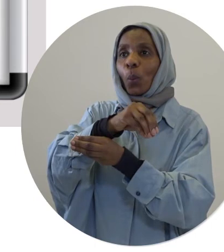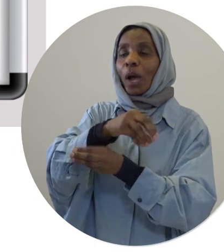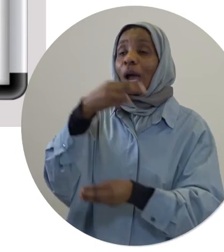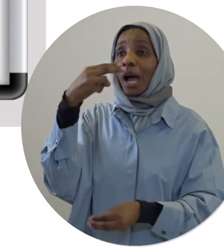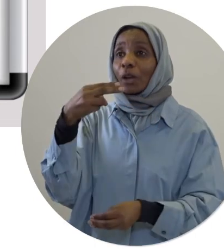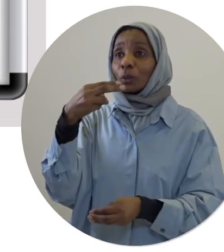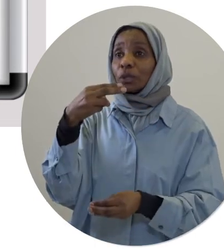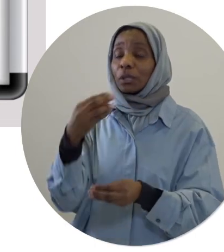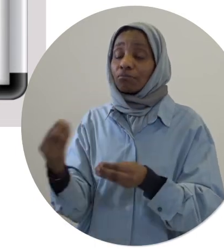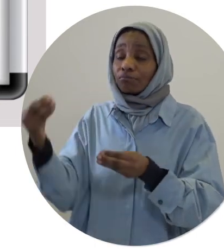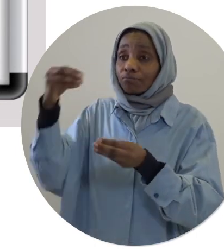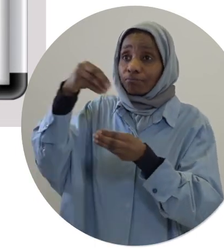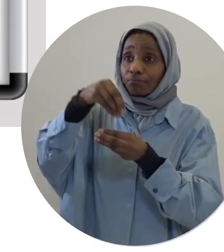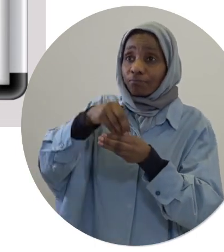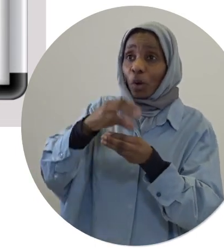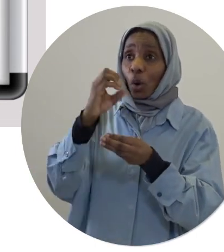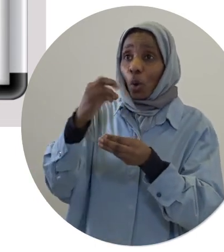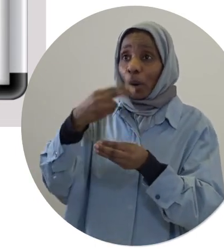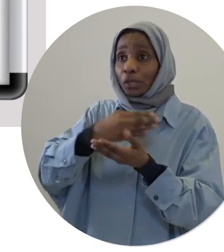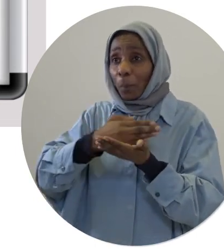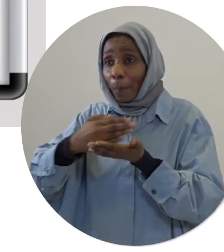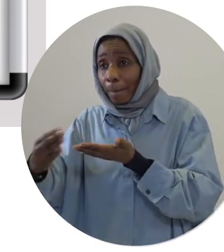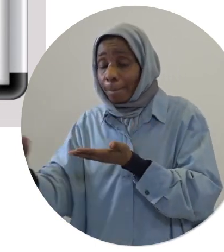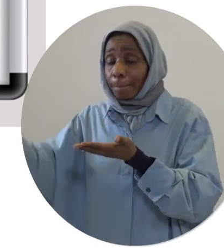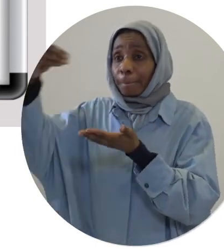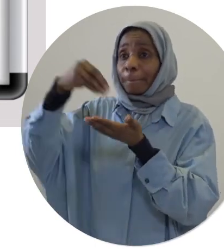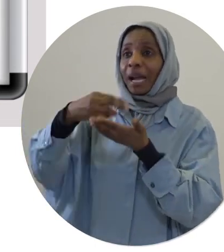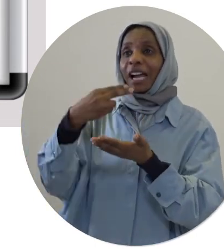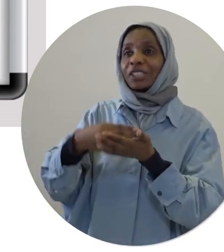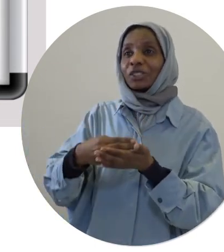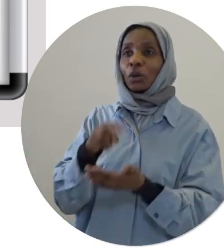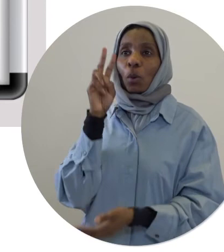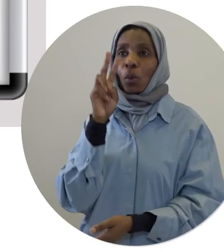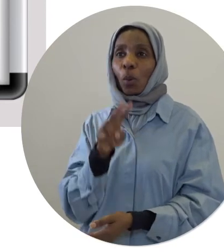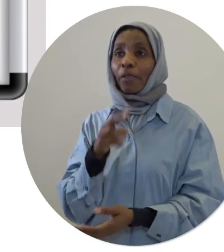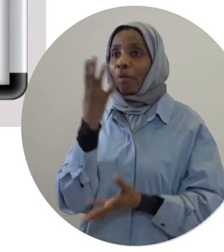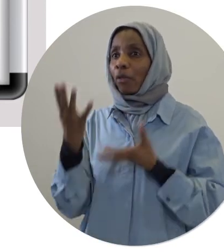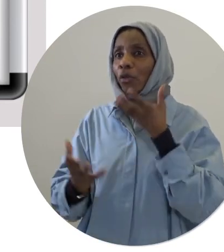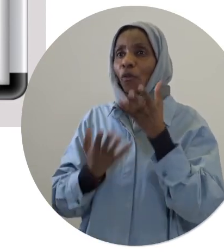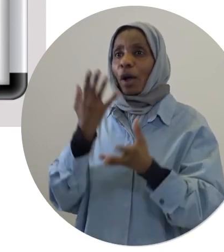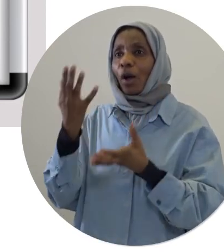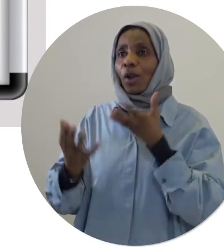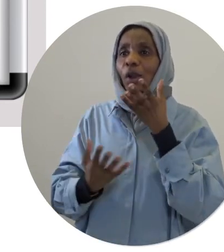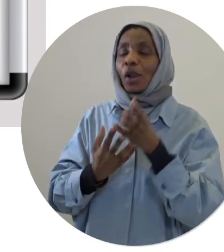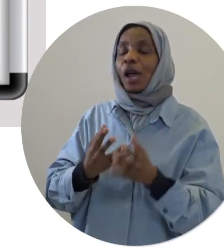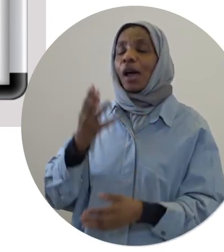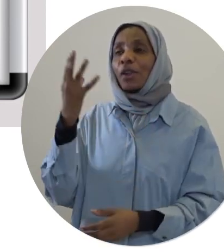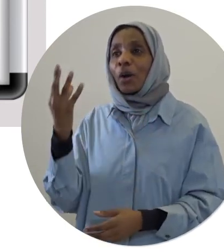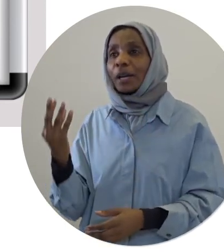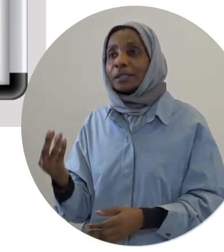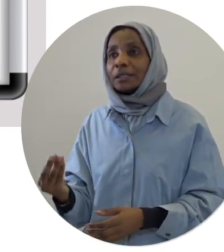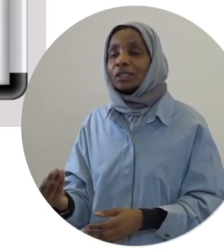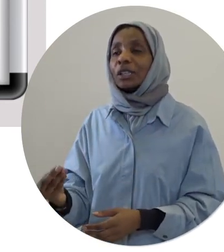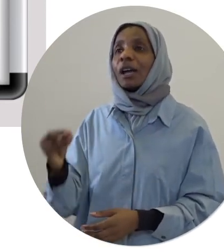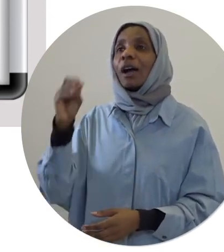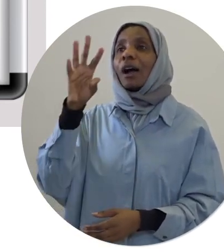مجموعة الهيدروكسيل ويتكون هاليد الألكيل المقابل والماء. إذن ألاحظ أن هذا التفاعل بإمكاني